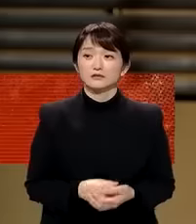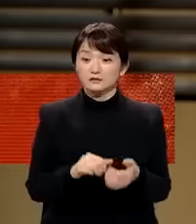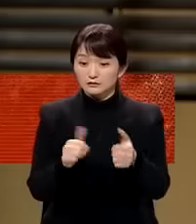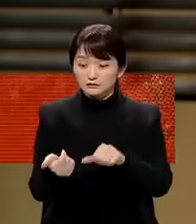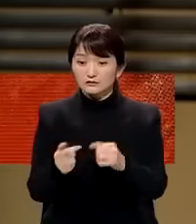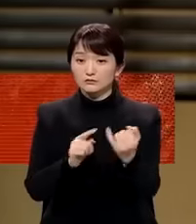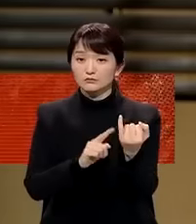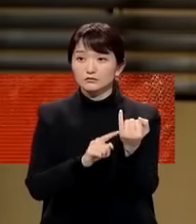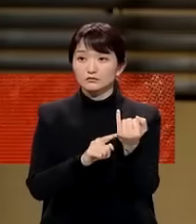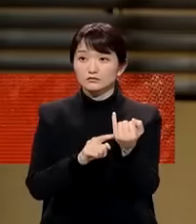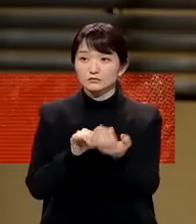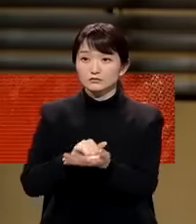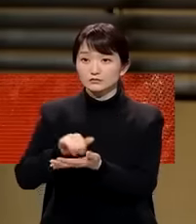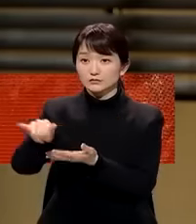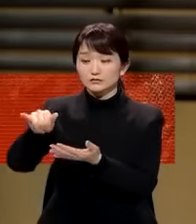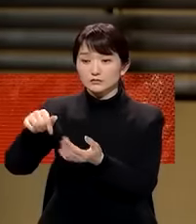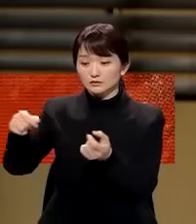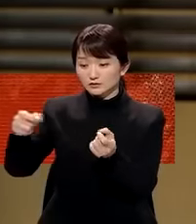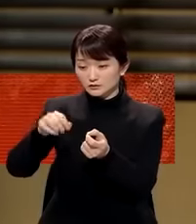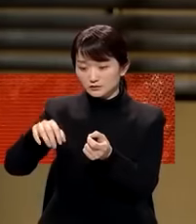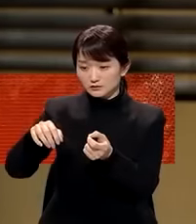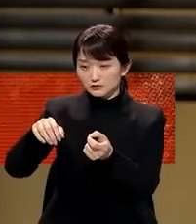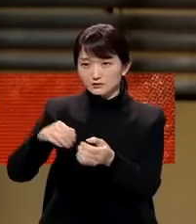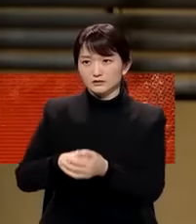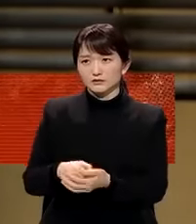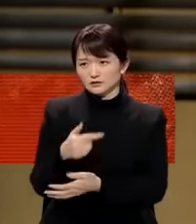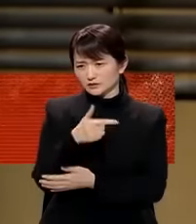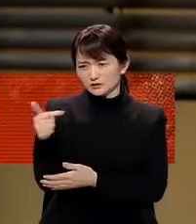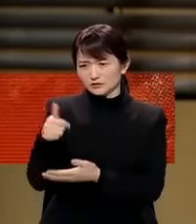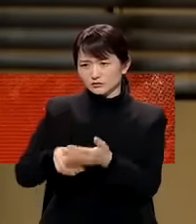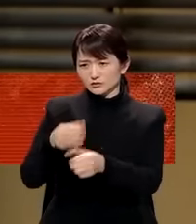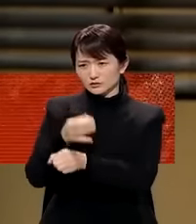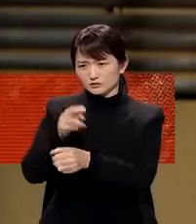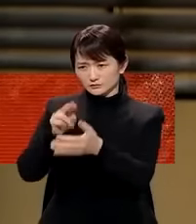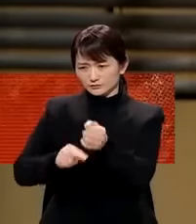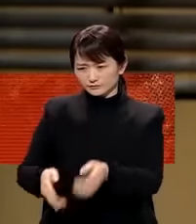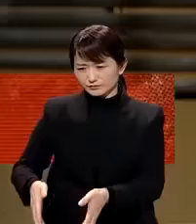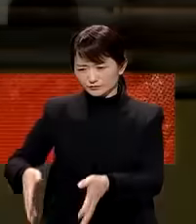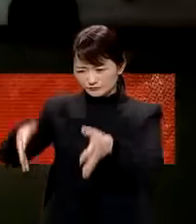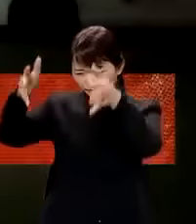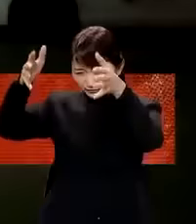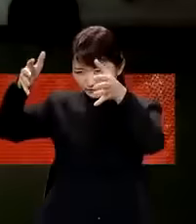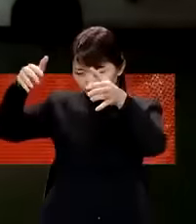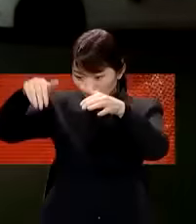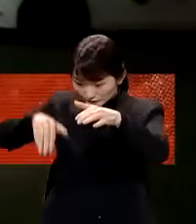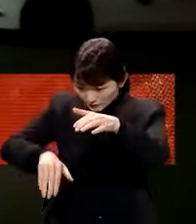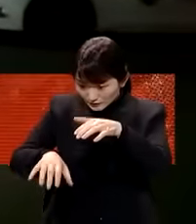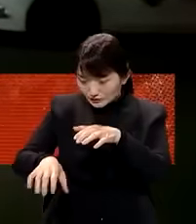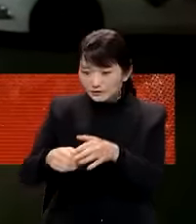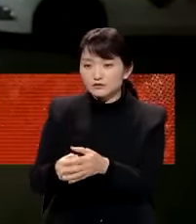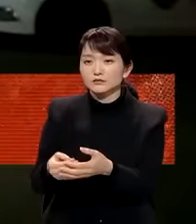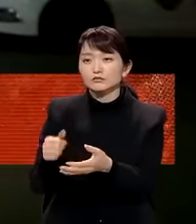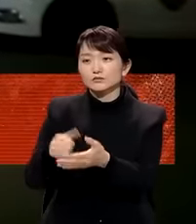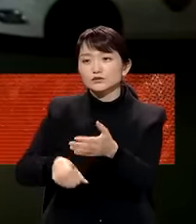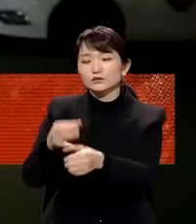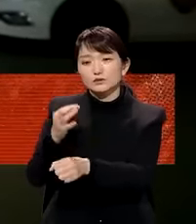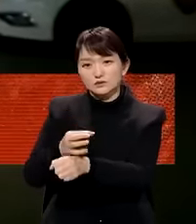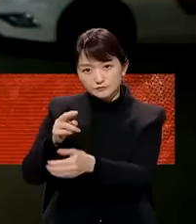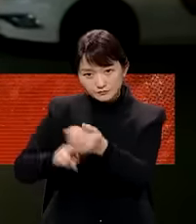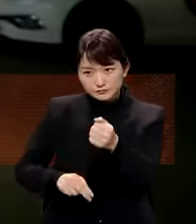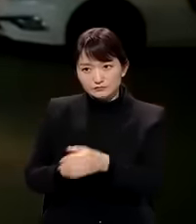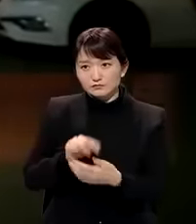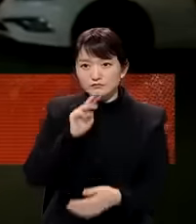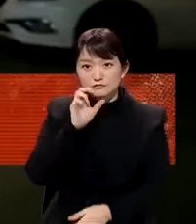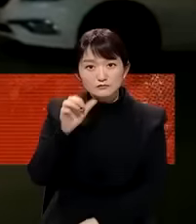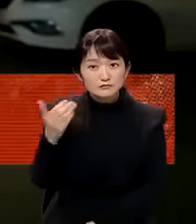여성이 김포공항 인근에 있는 대형 쇼핑몰 지하 매장에서 판매업으로 일을 하는 분이었다고 합니다 그런데 그 한 35분